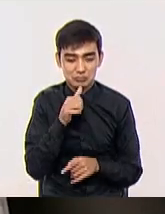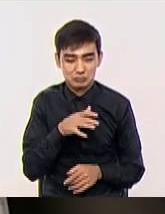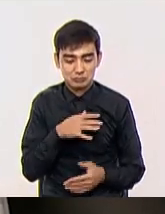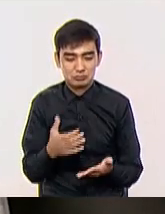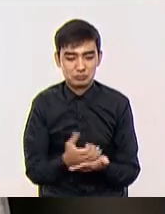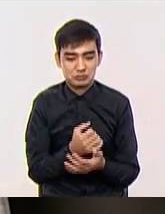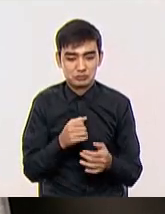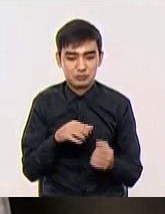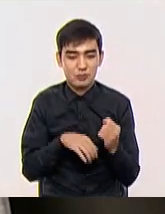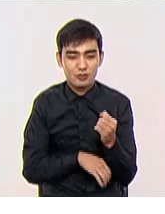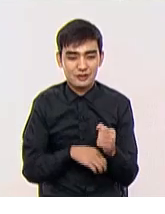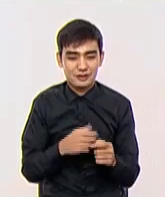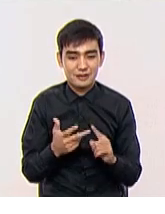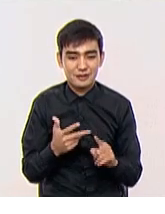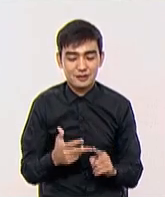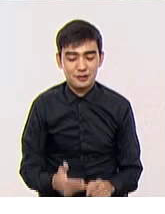него решающей.